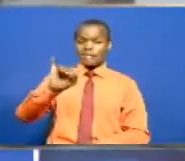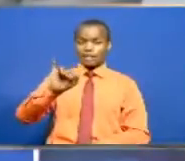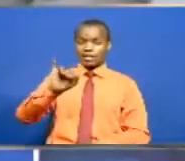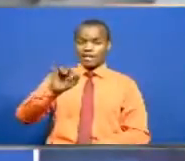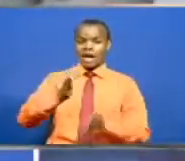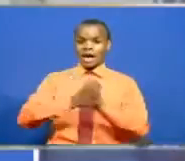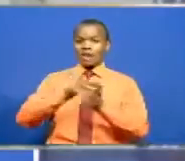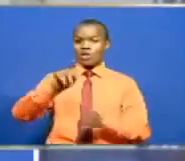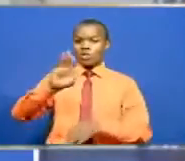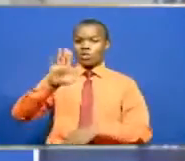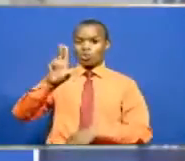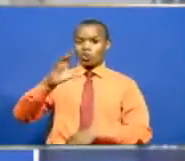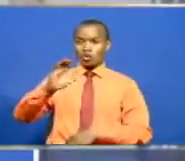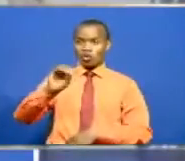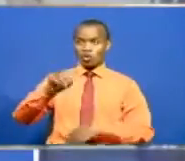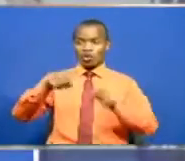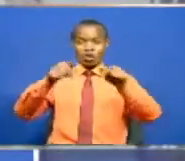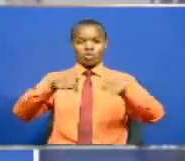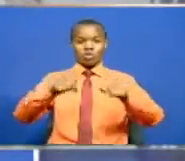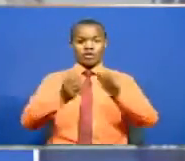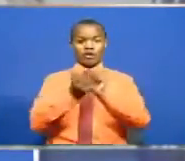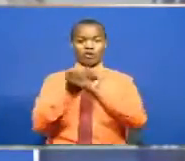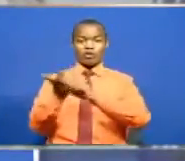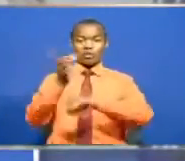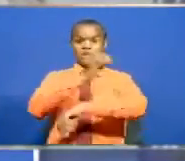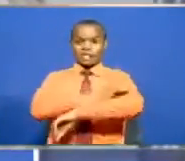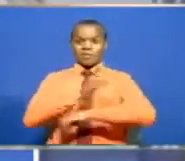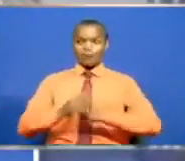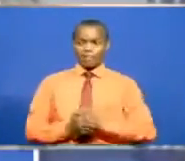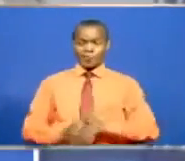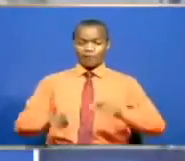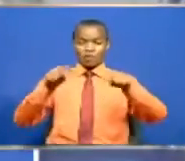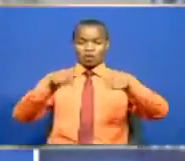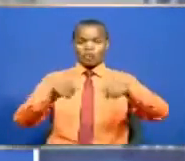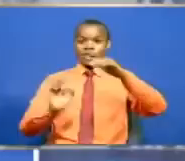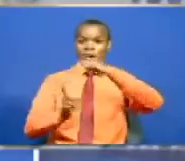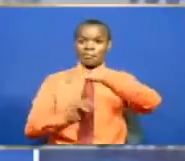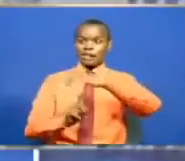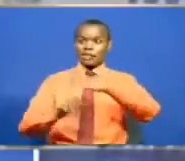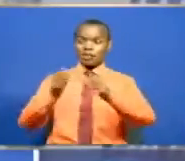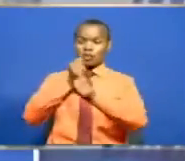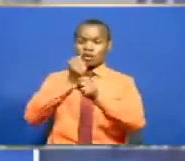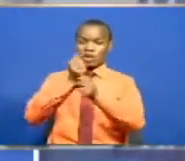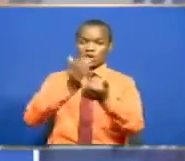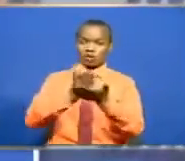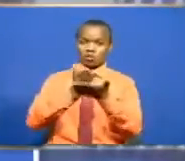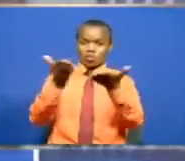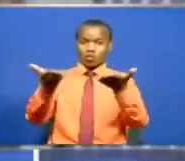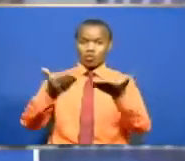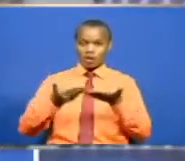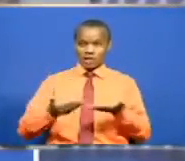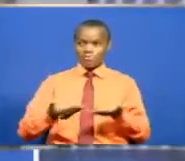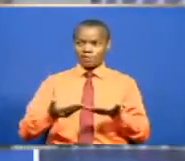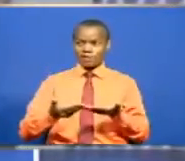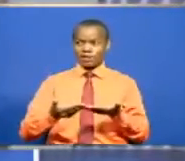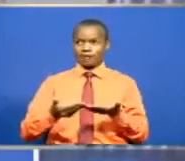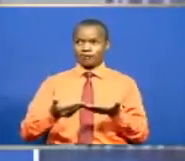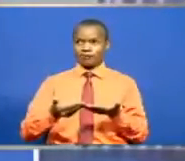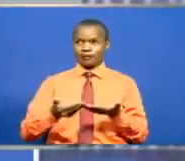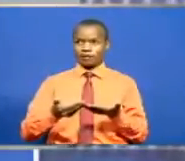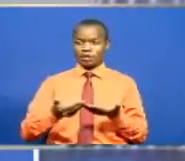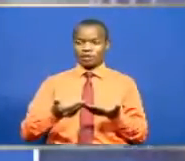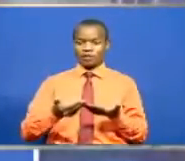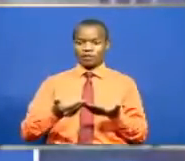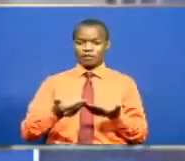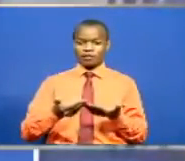14. Today we are here at the Ministry of Labor having been invited to be able